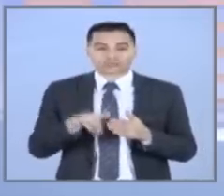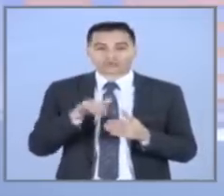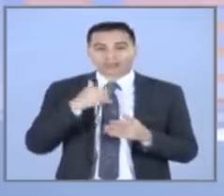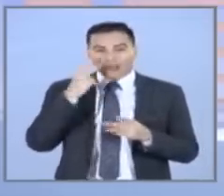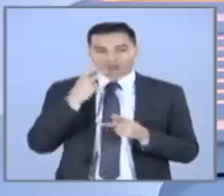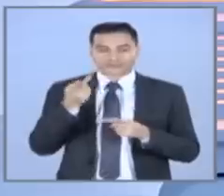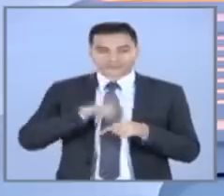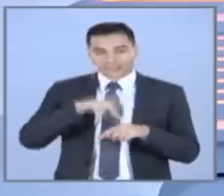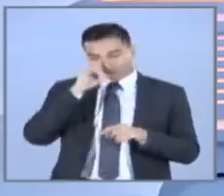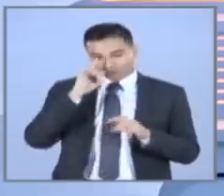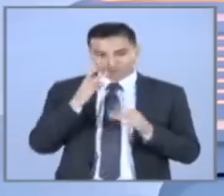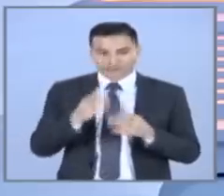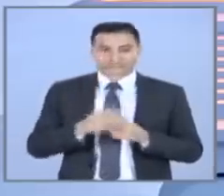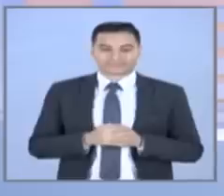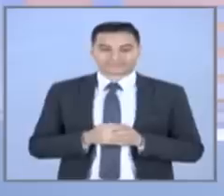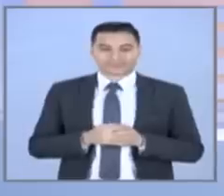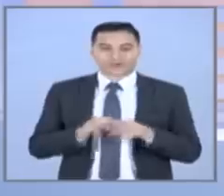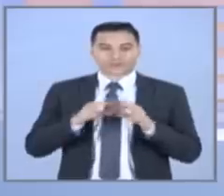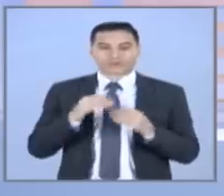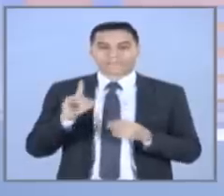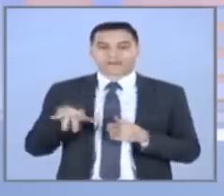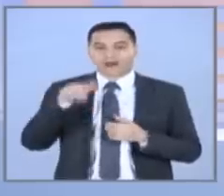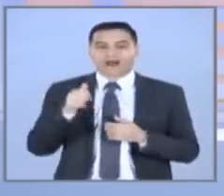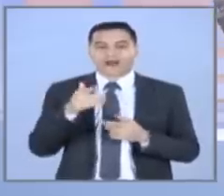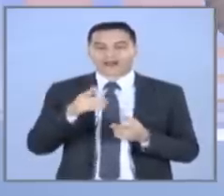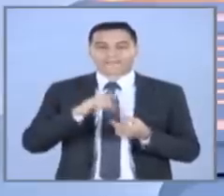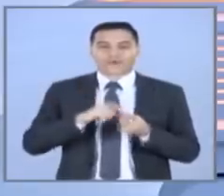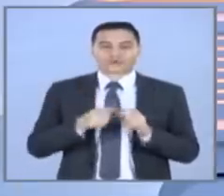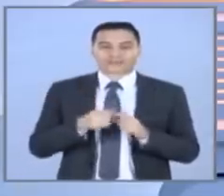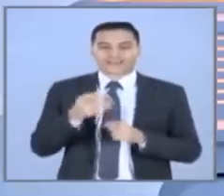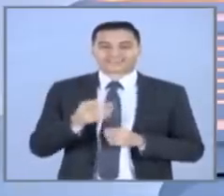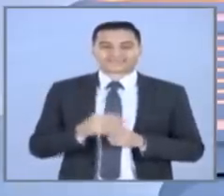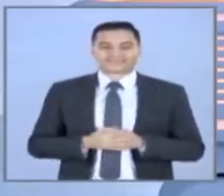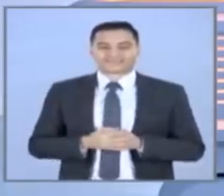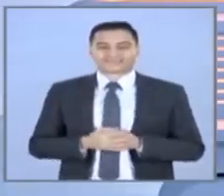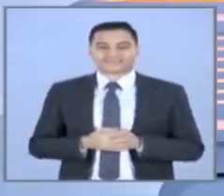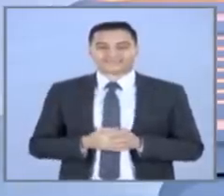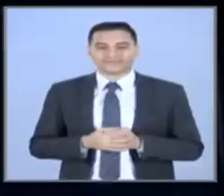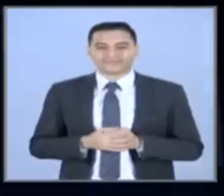هشوفكوا تاني باذن الله. ان شاء الله. كلنا عائله برايا من بورسعيد.